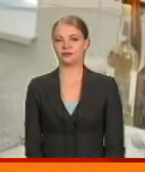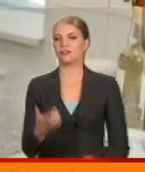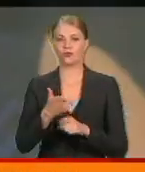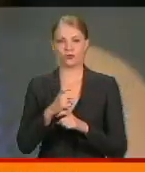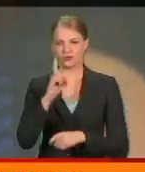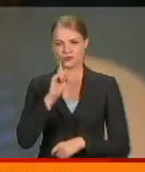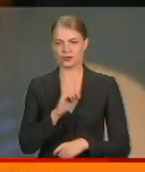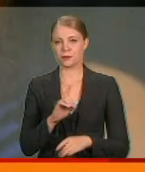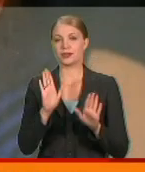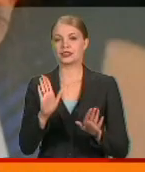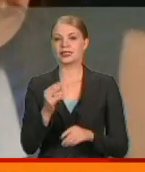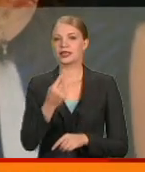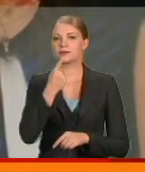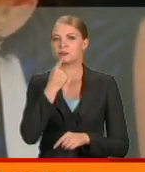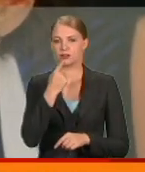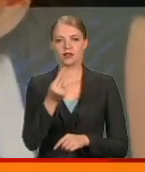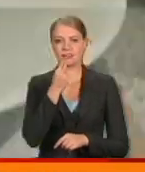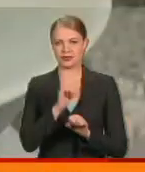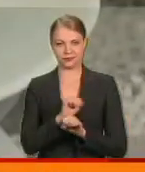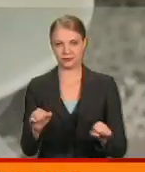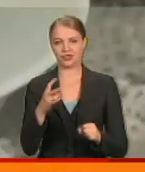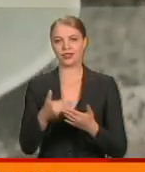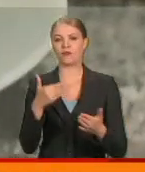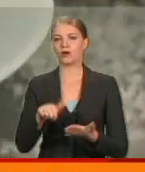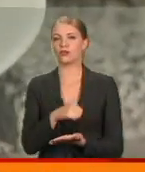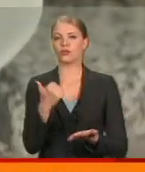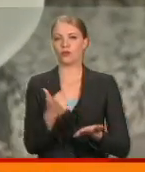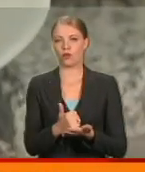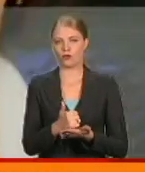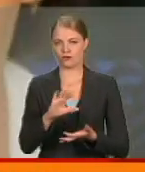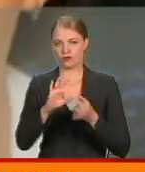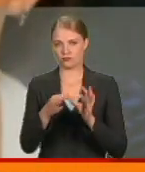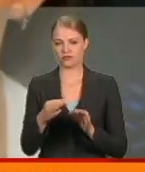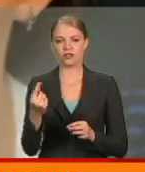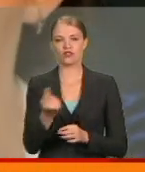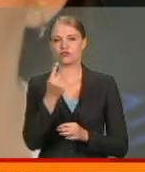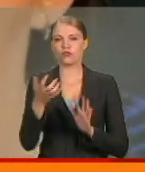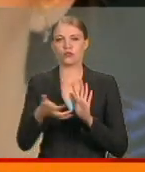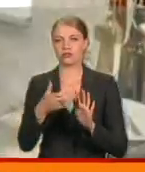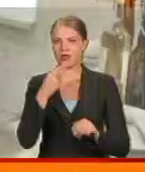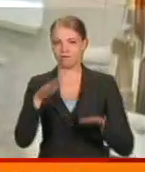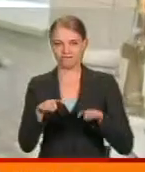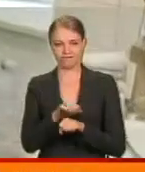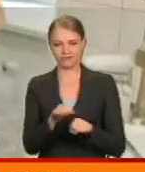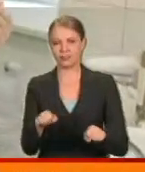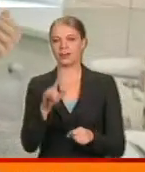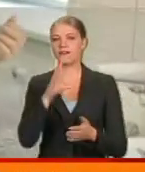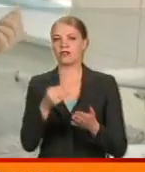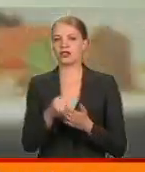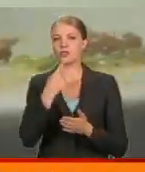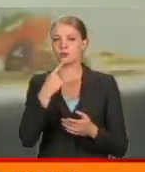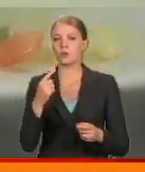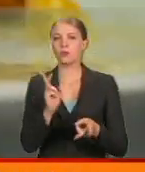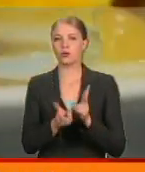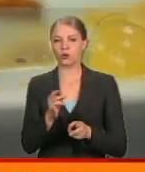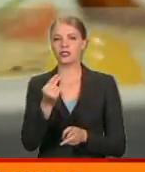Очень вкусно. Хіба що скуштувати, не їсти. Напередодні головної в житті першості – жодної зайвої калорії. Власноруч спробує